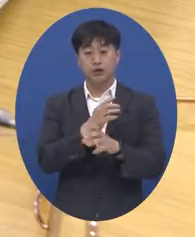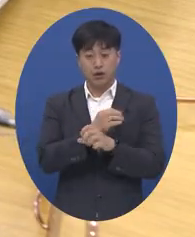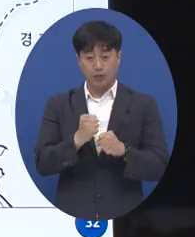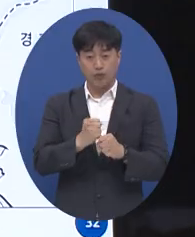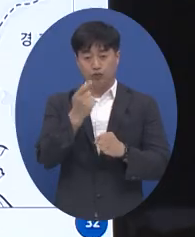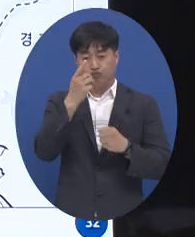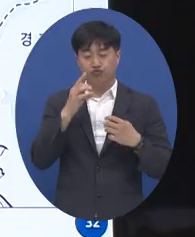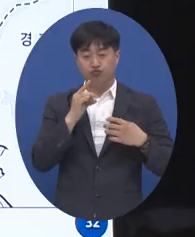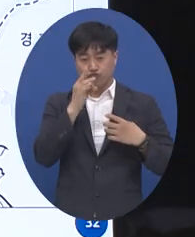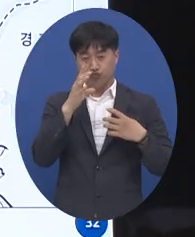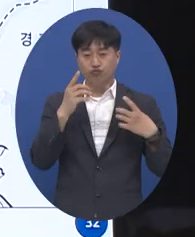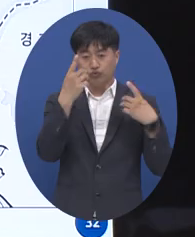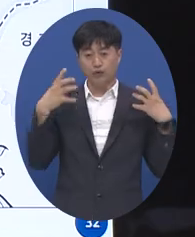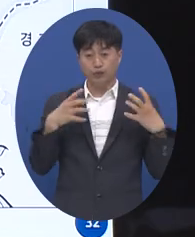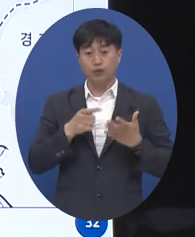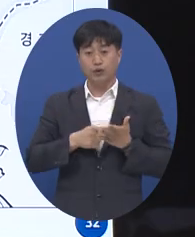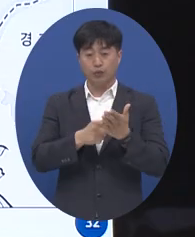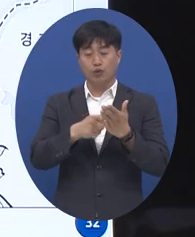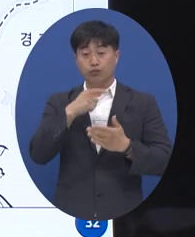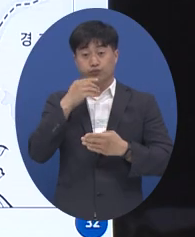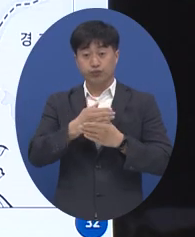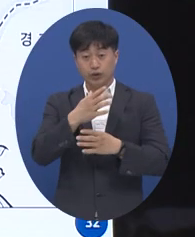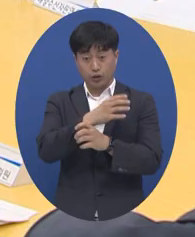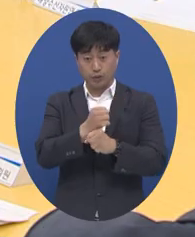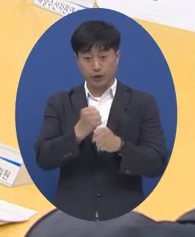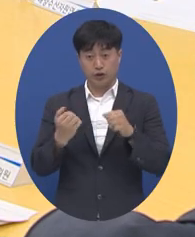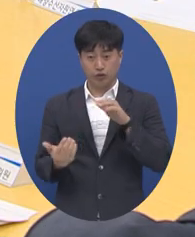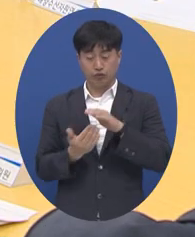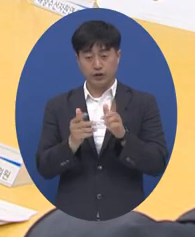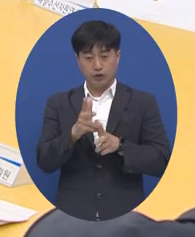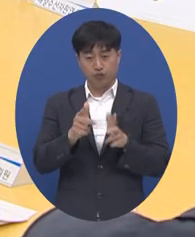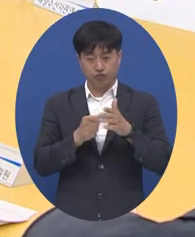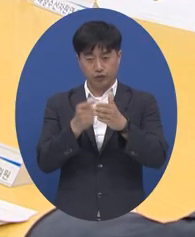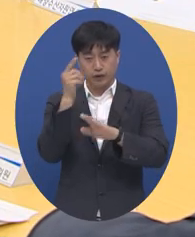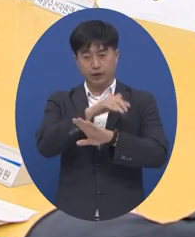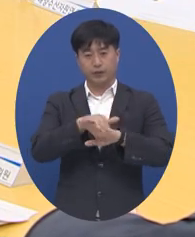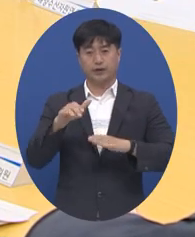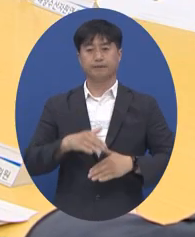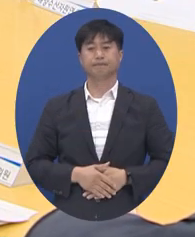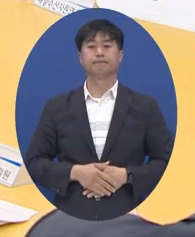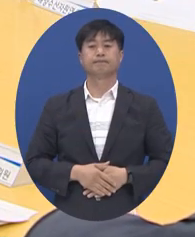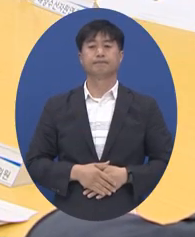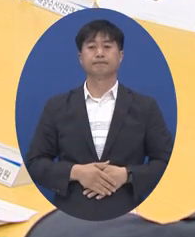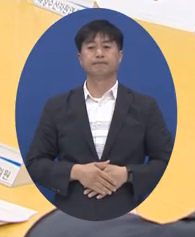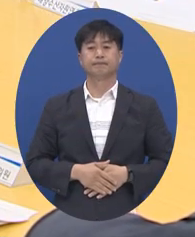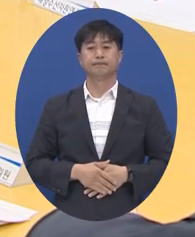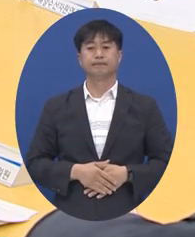중앙부처 건의, 북측과의 협의 등을 병행해 사업을 추진해 나갈 계획입니다.